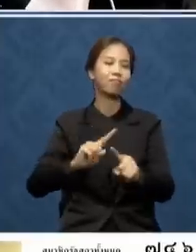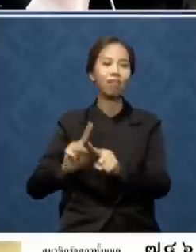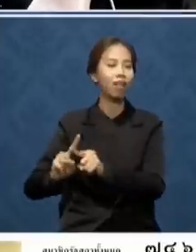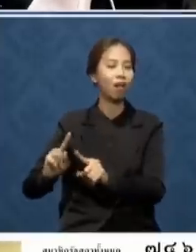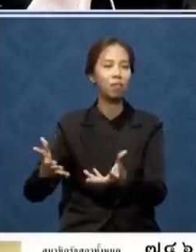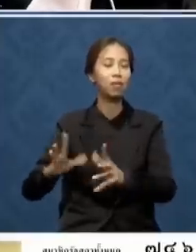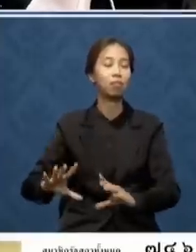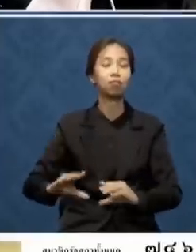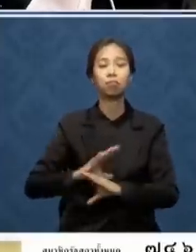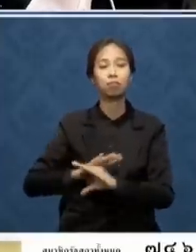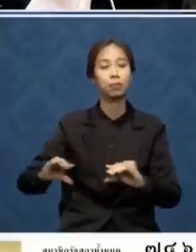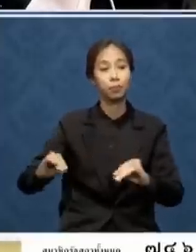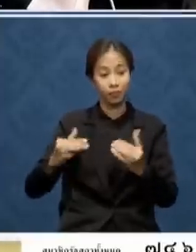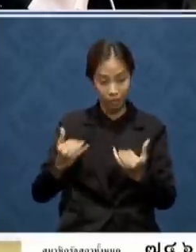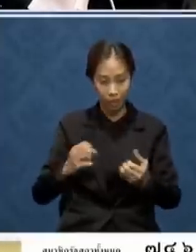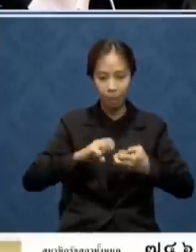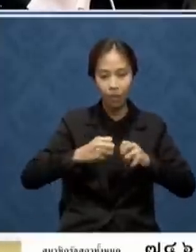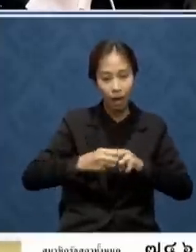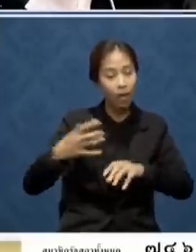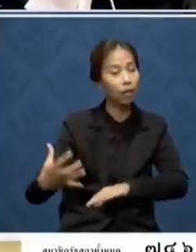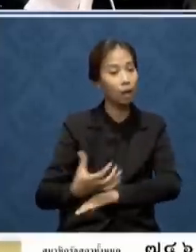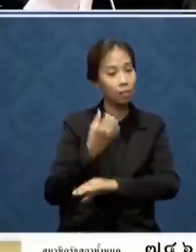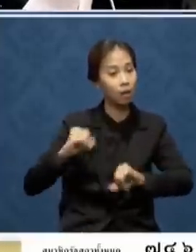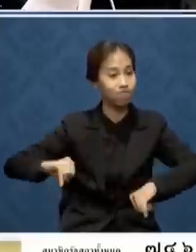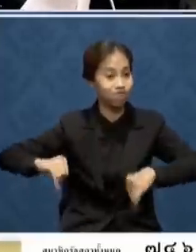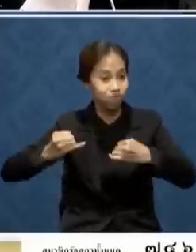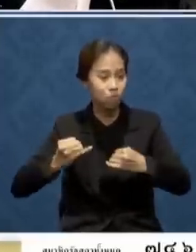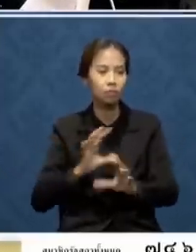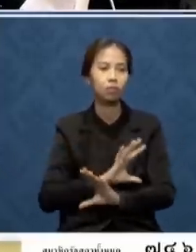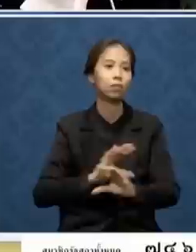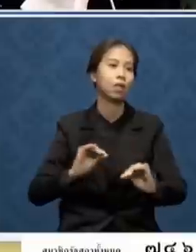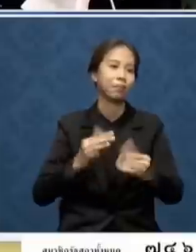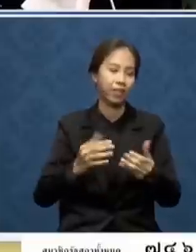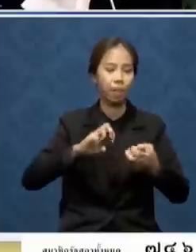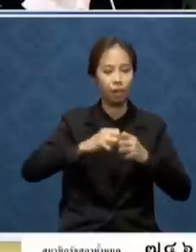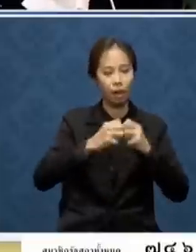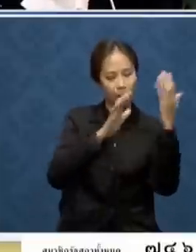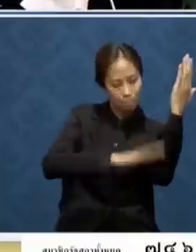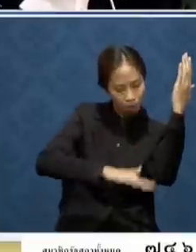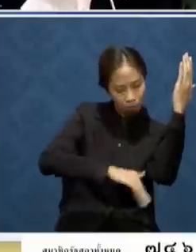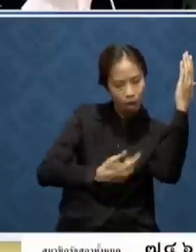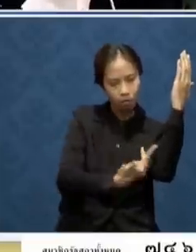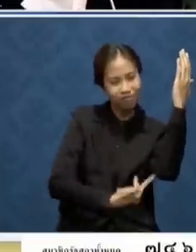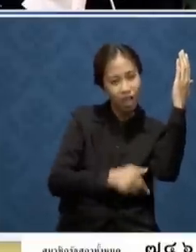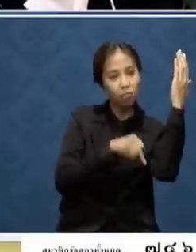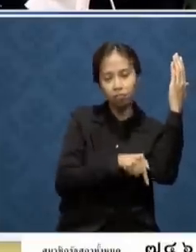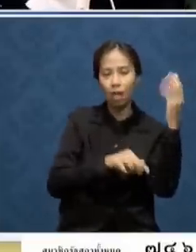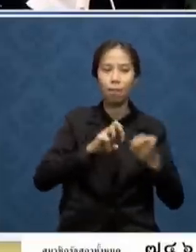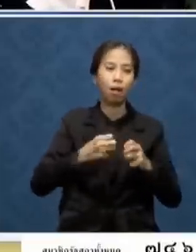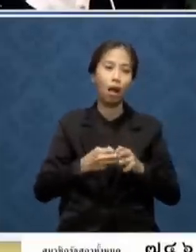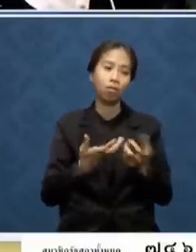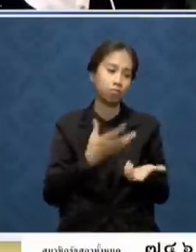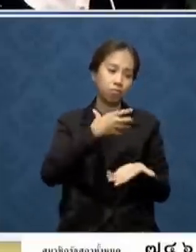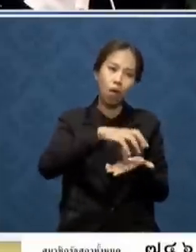การเมืองก็ไม่ค่อยพูดถึงหรือความขัดแย้งจากปัญหาใน 3จังหวัดชายแดนใต้ก็แทบไม่ได้พูด